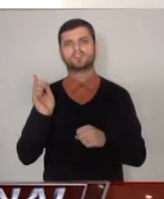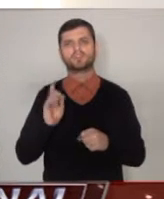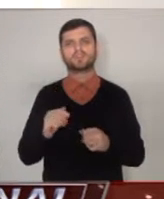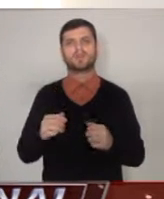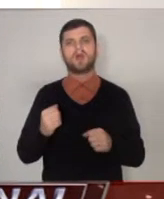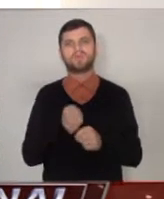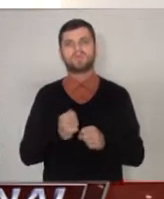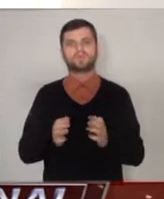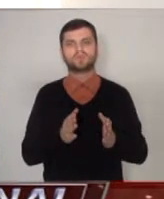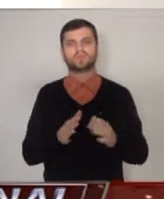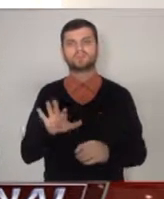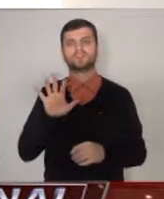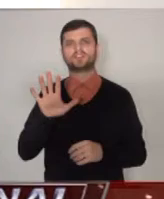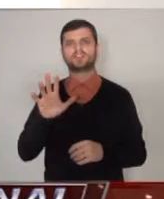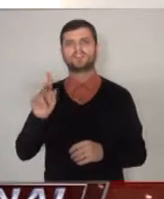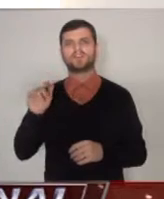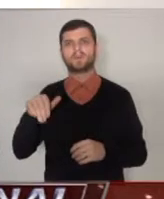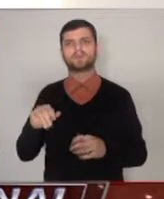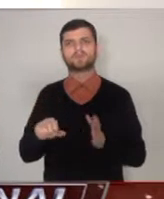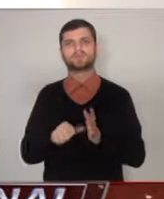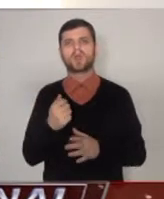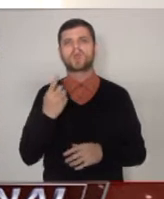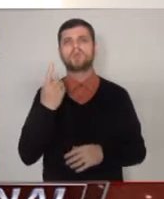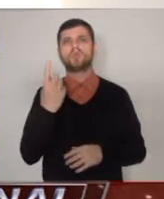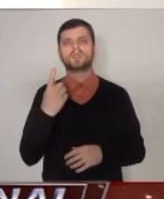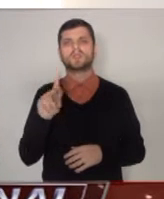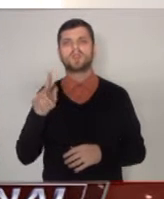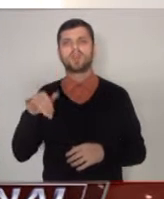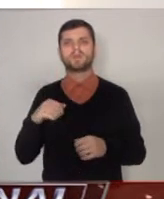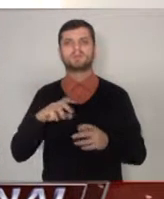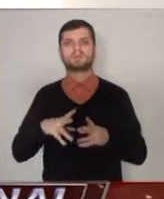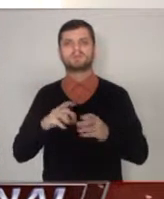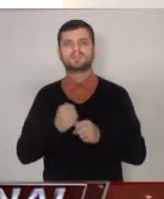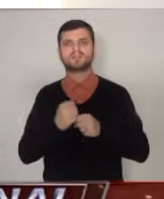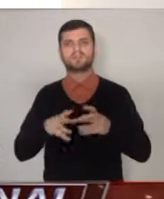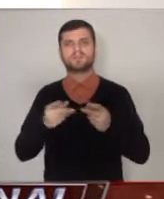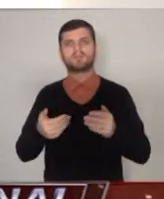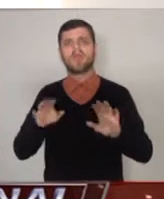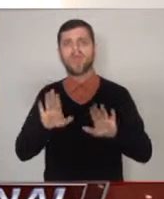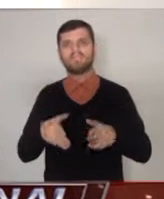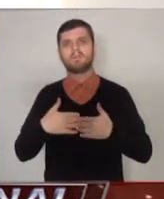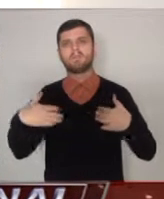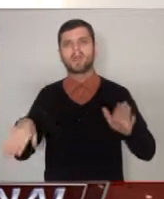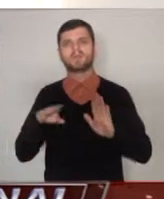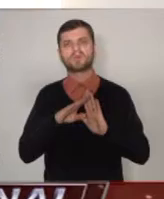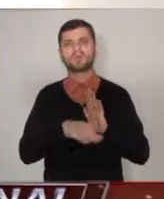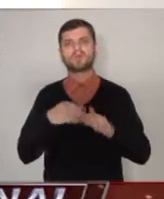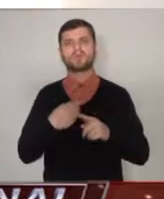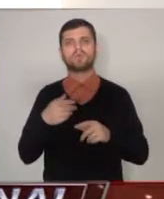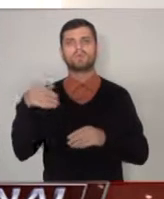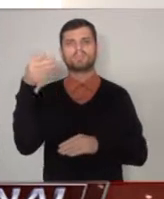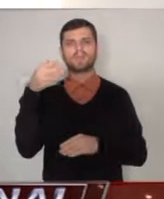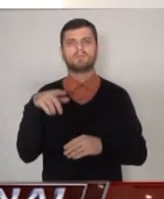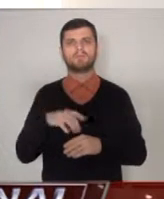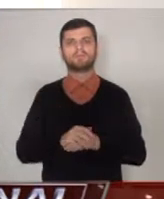din aproape 5 km, un kilometru s-a distrus, deci avem mari probleme. Avem mari probleme. Licitație le-ați făcut dumneavoastră sau le-a făcut...